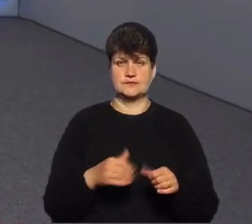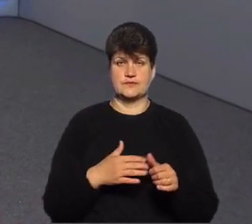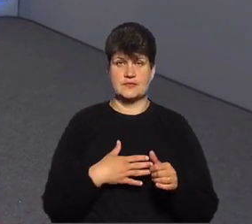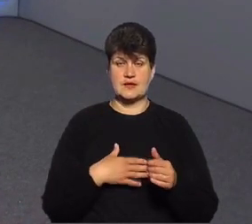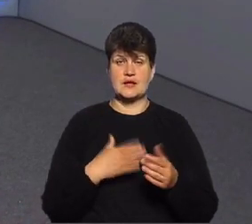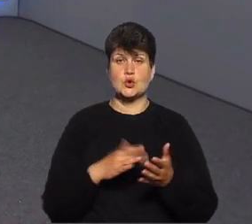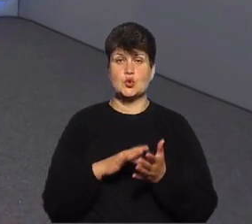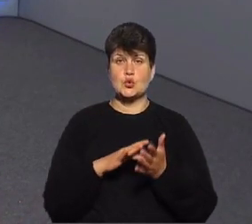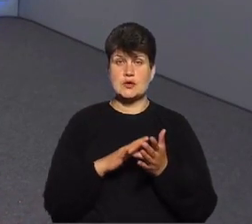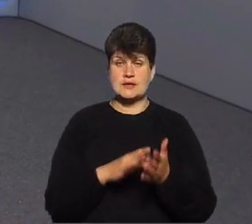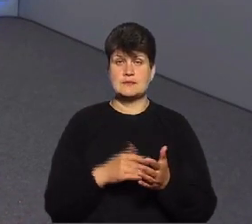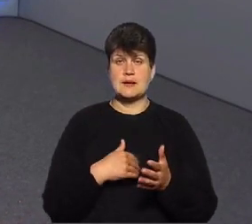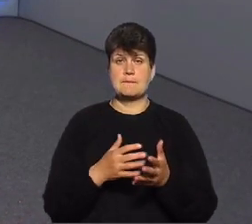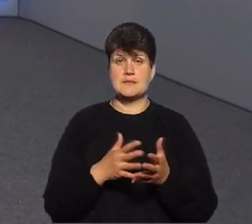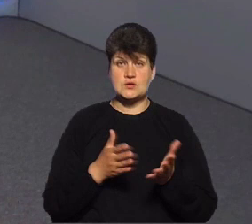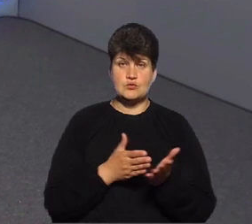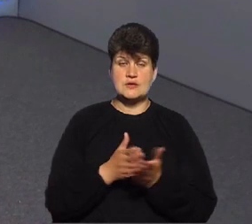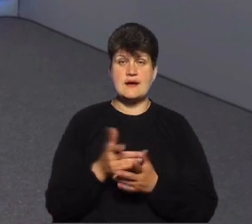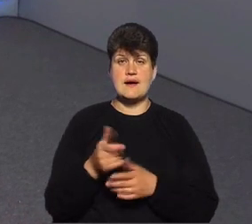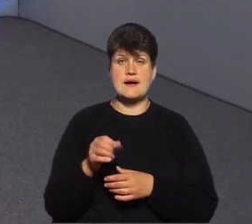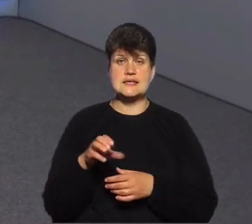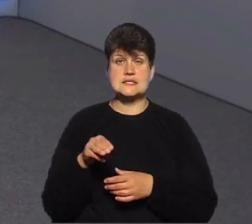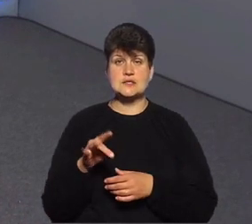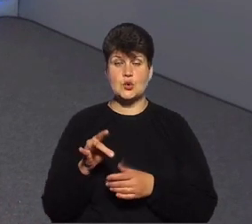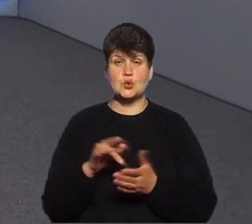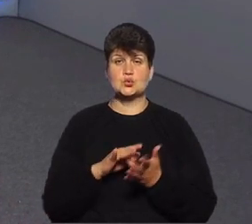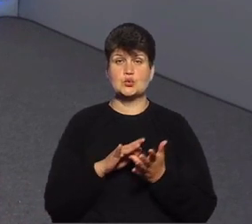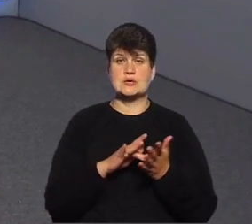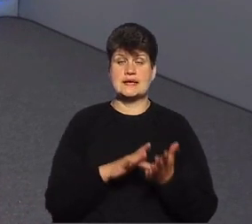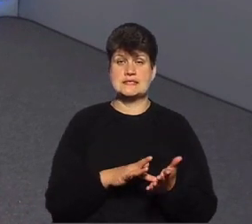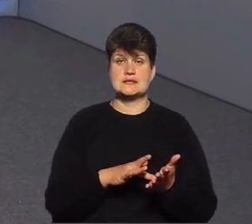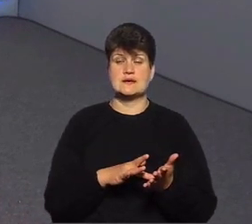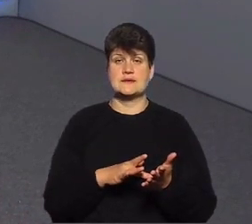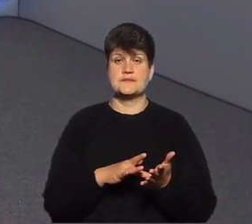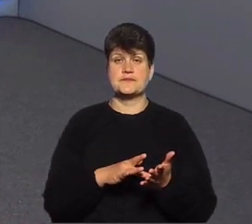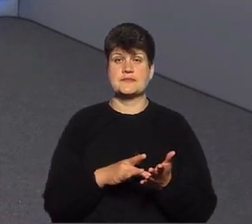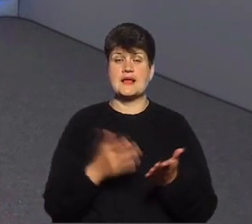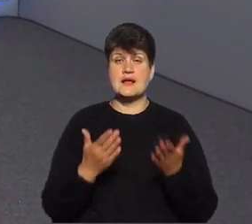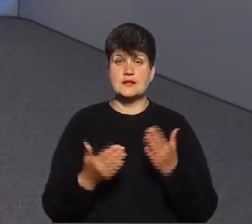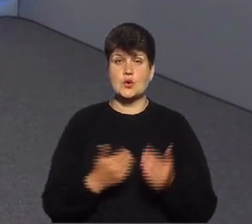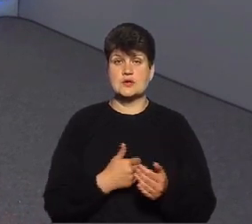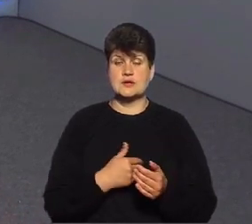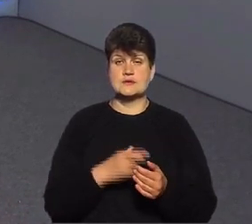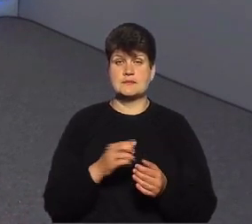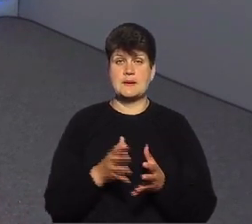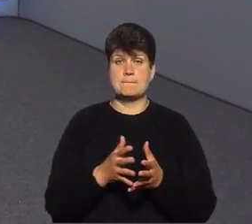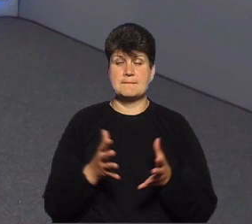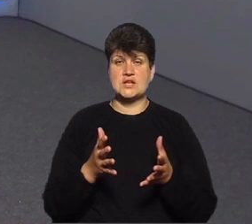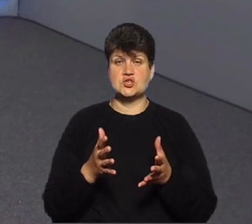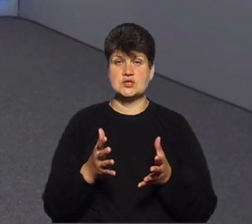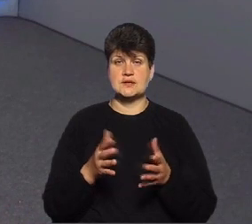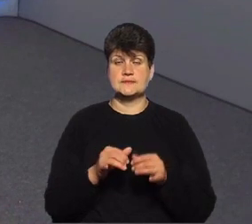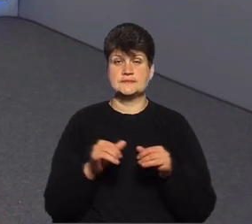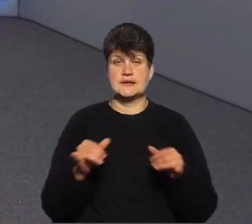тоді більше фокусуємось на гастротуризмі. Ну, але так, але хотілося б більше диверсифіковувати економіку, хотілося б